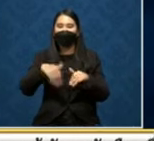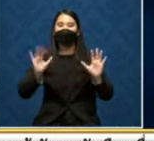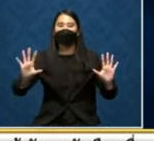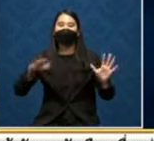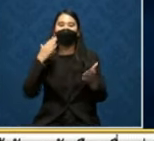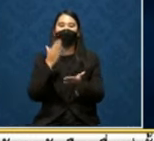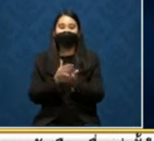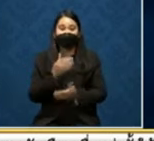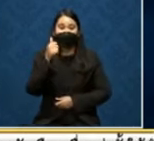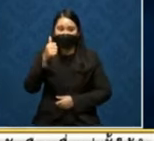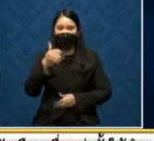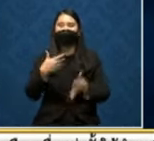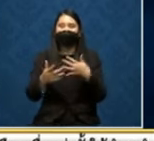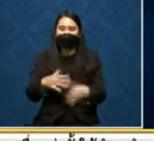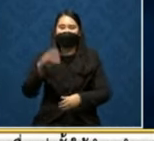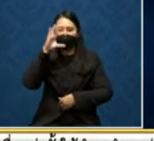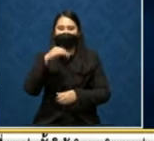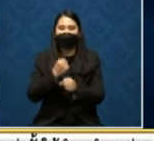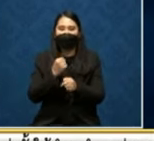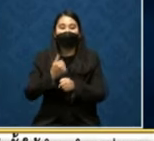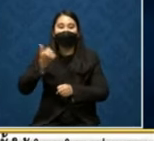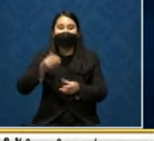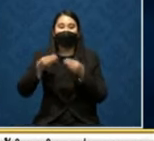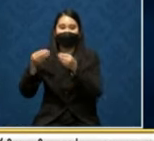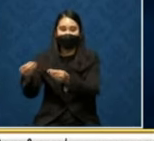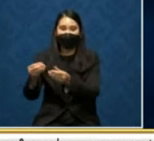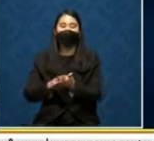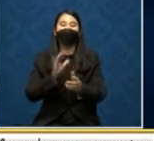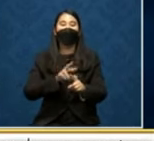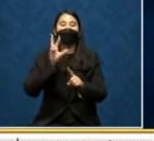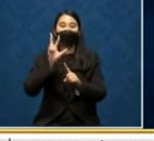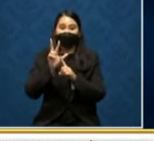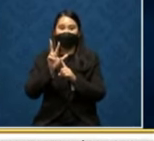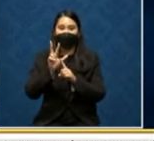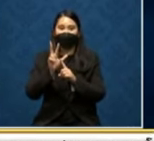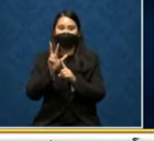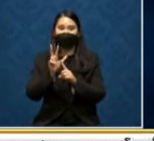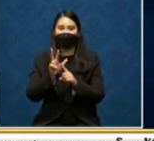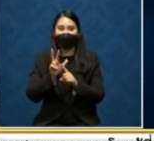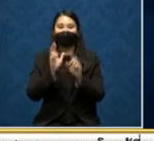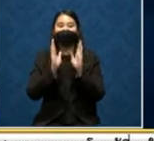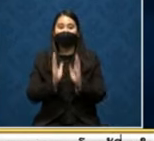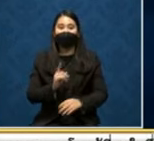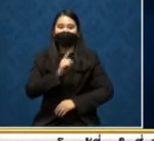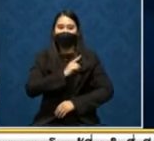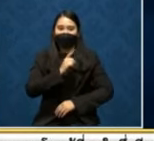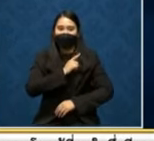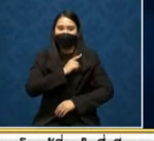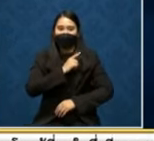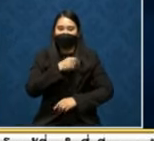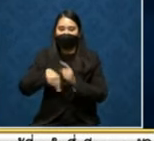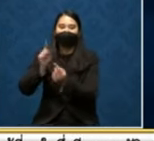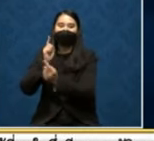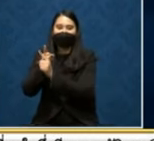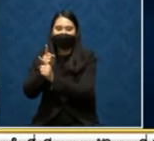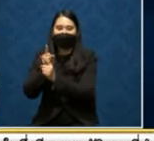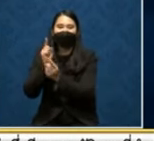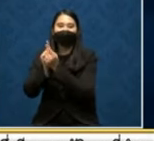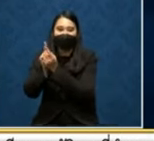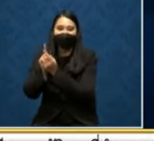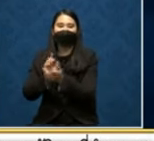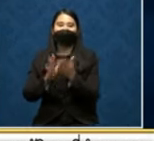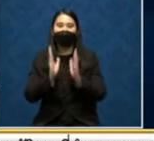ยุติเสียแล้วเดี๋ยวจะหางานใหม่ให้ 3ชั้นจะส่งคนไปเคลียร์เรื่องทั้งหมดไม่ต้องคุยกับคนเดิมๆแล้วเดี๋ยว